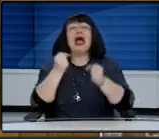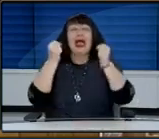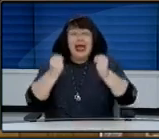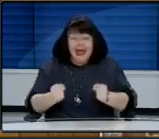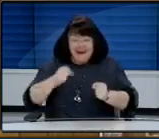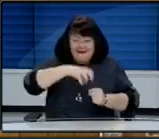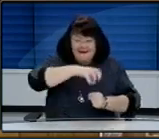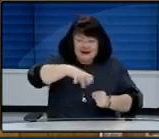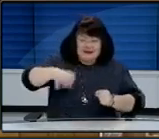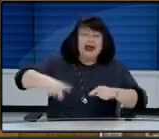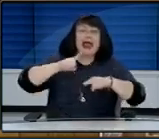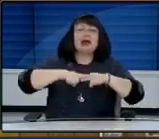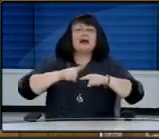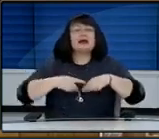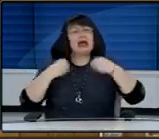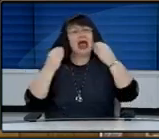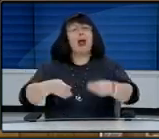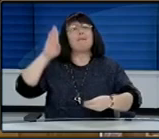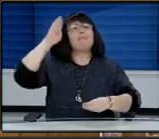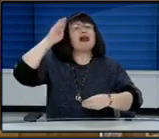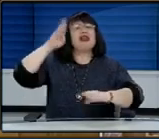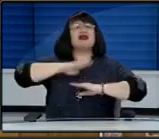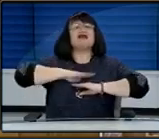εγκαταστάσεις στις αμερικανικές ένοπλες δυνάμεις